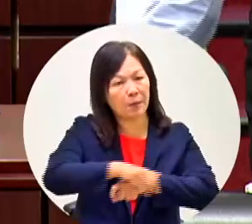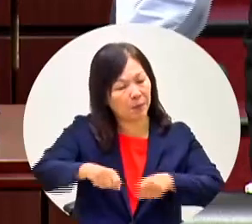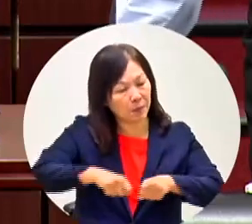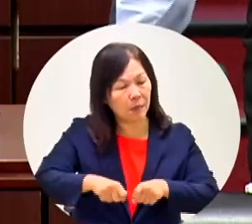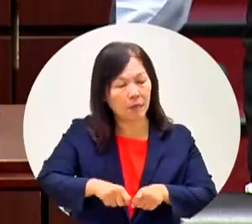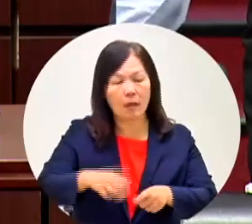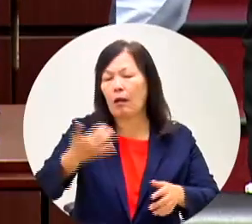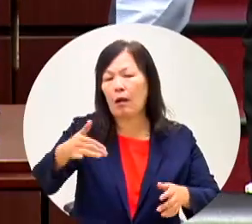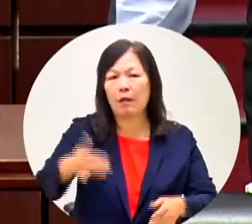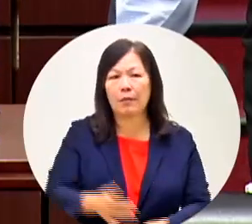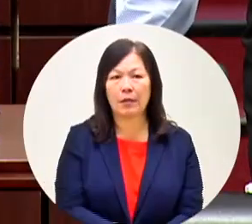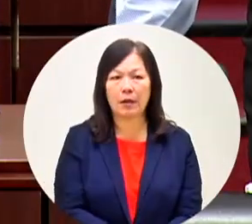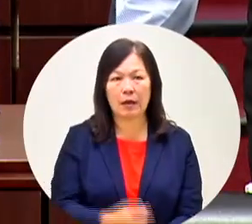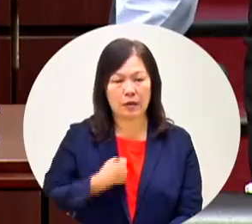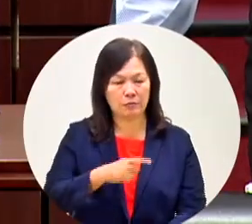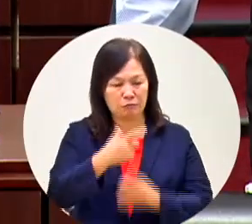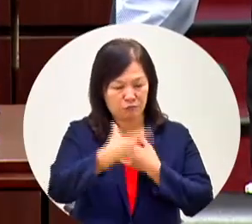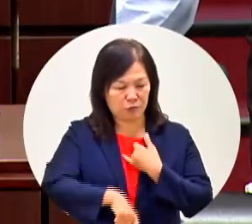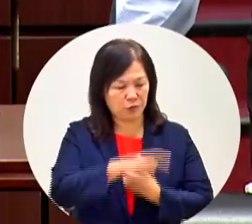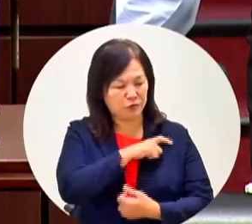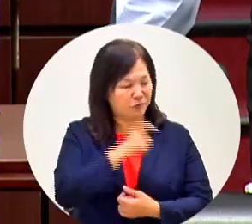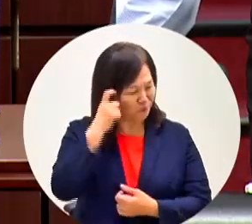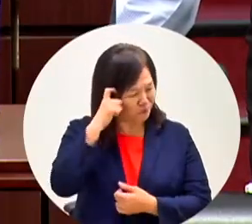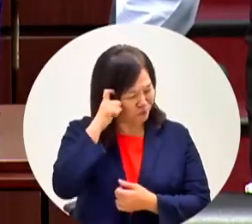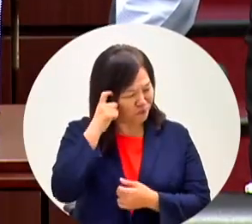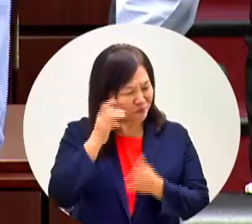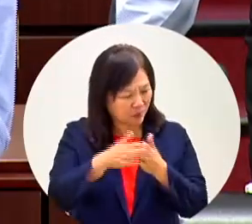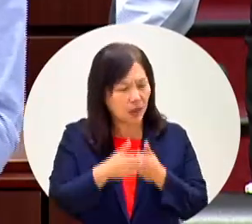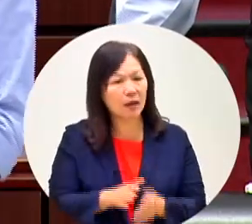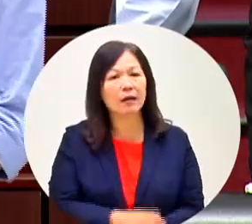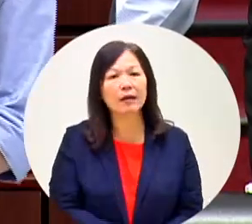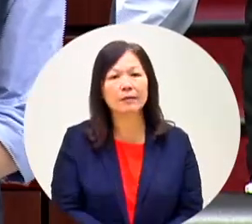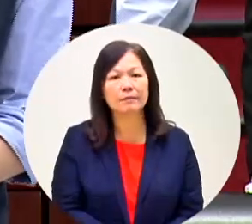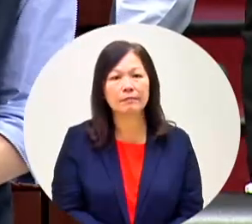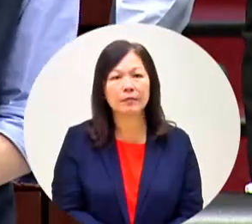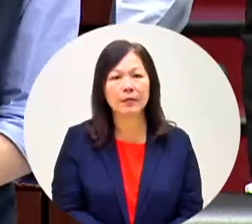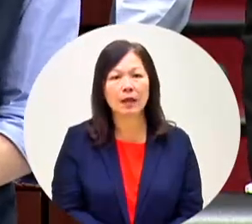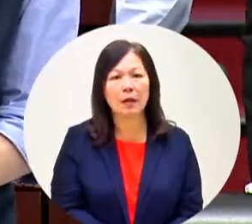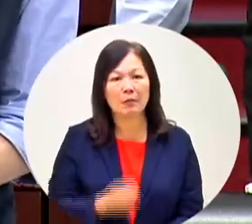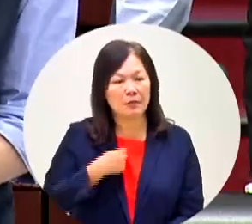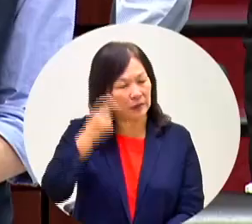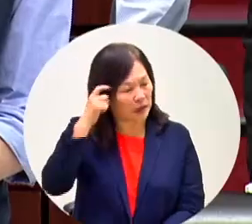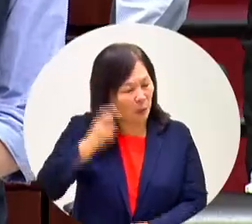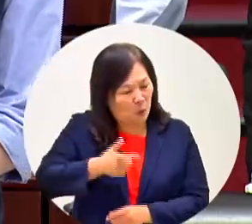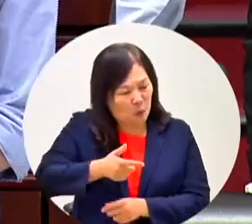想要您定，而且我想我很快就会交代。